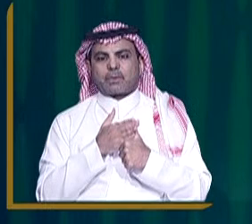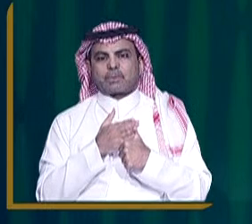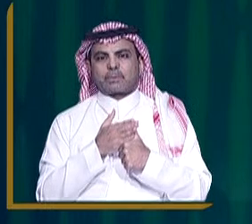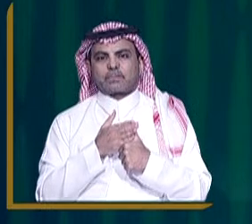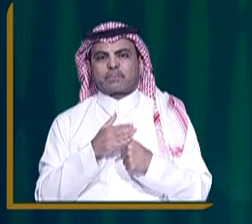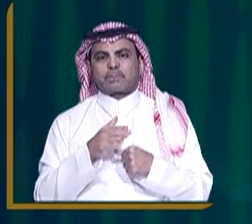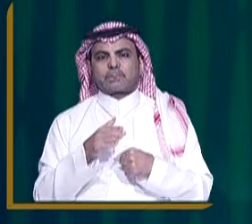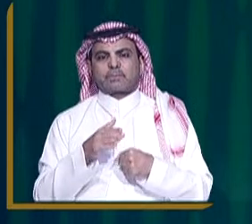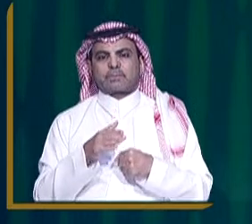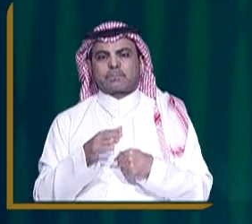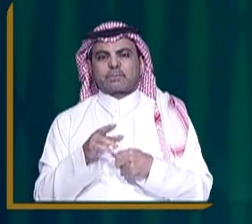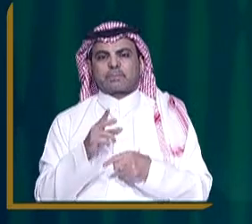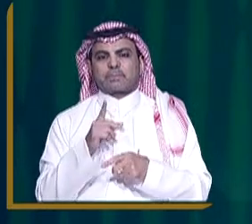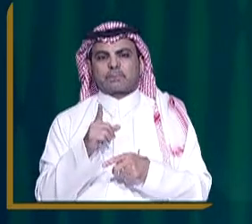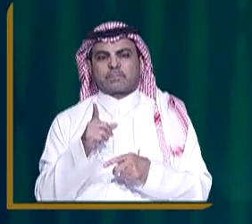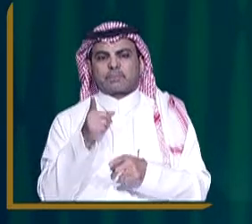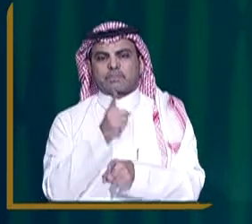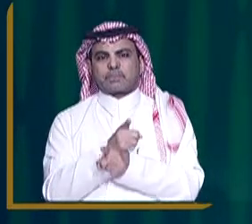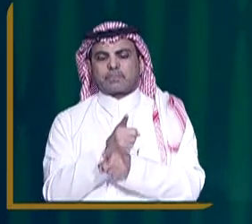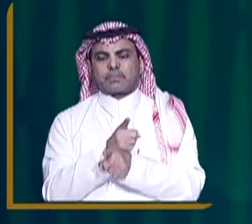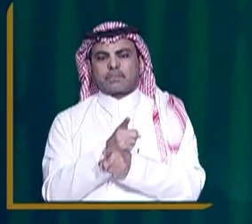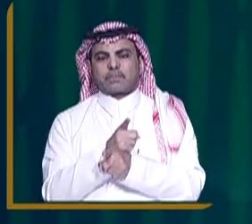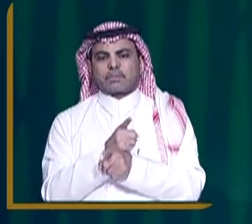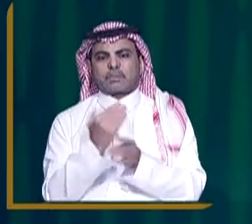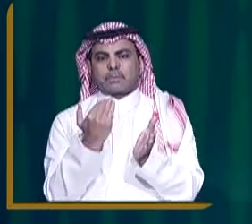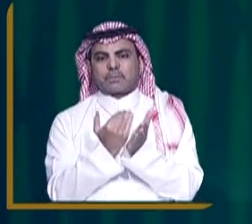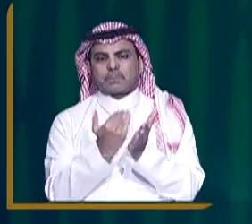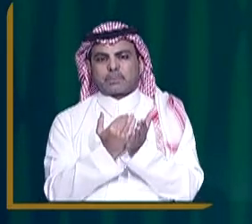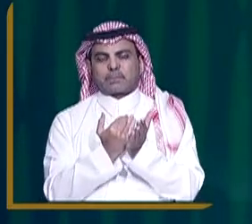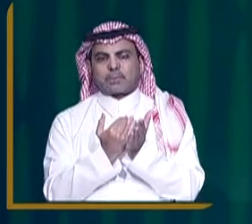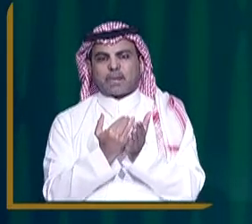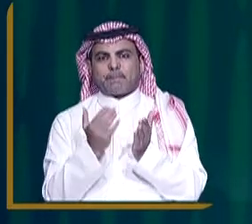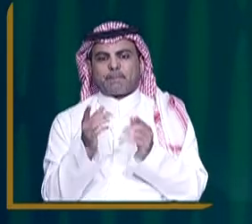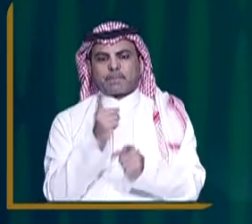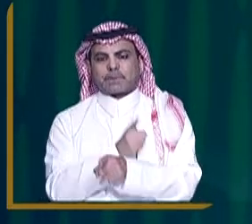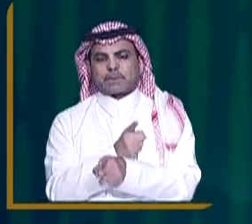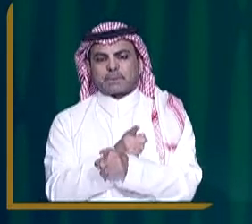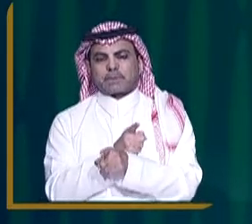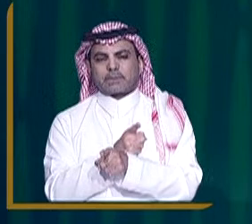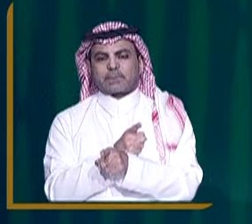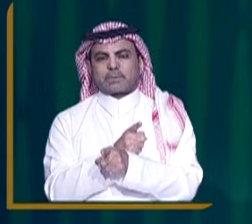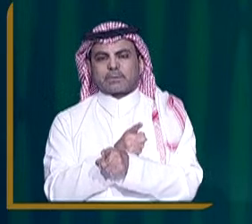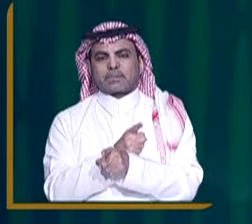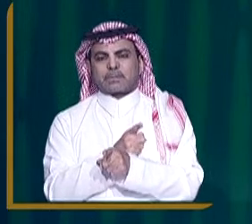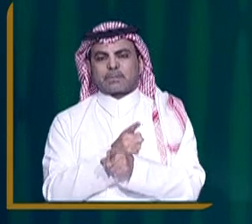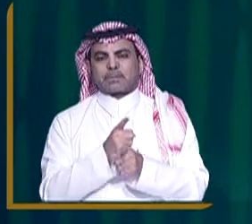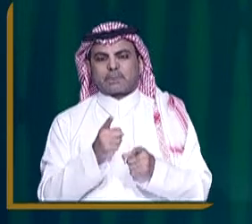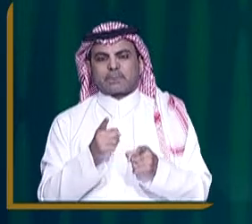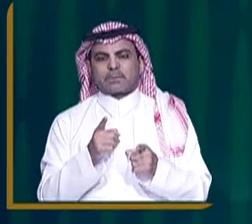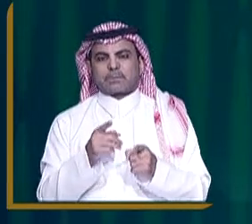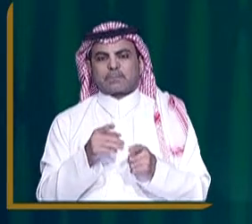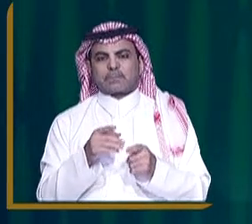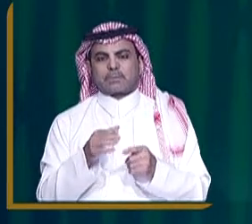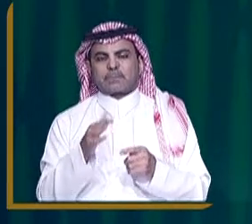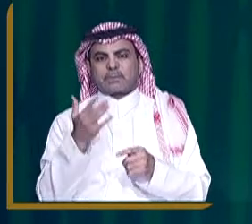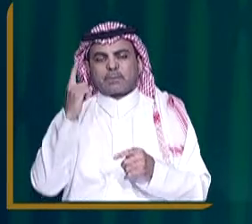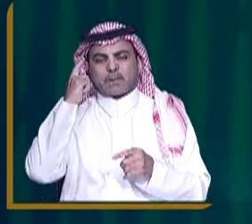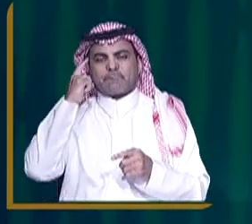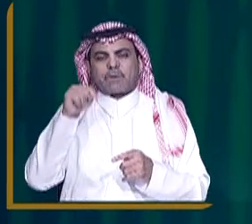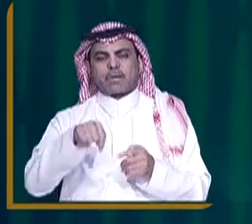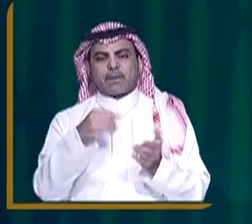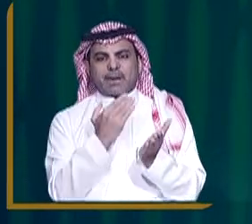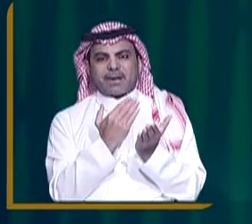الأول سأعود في موضوع الرخصة، رخصة المعلم بشكل عام. الجميع يتفق